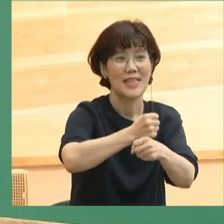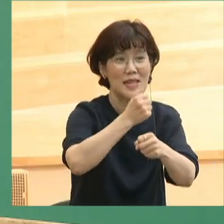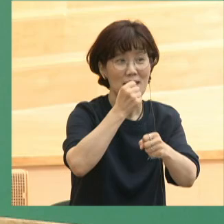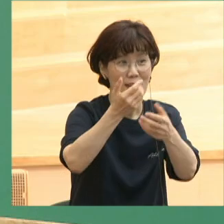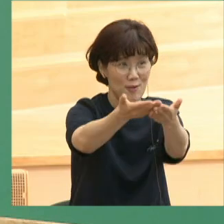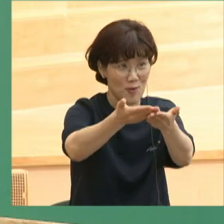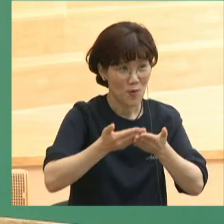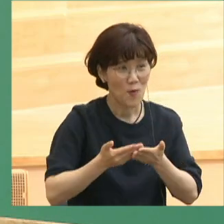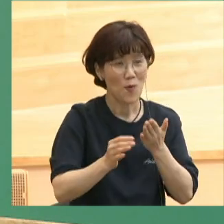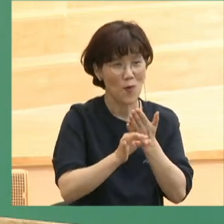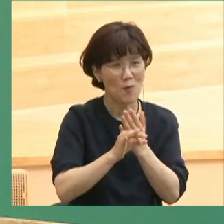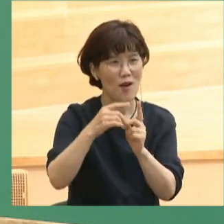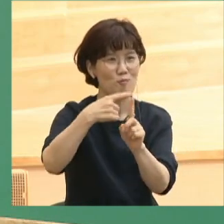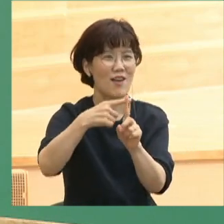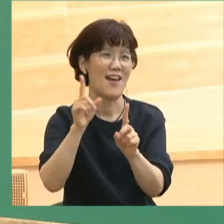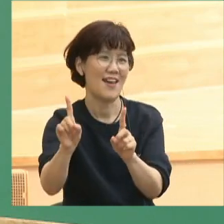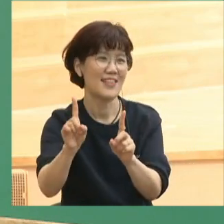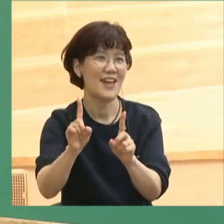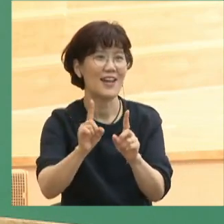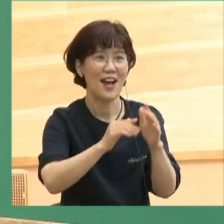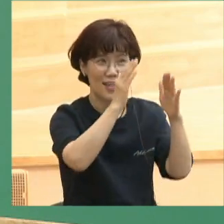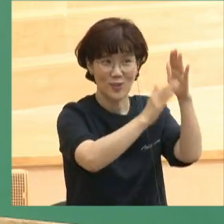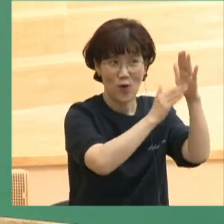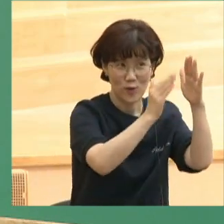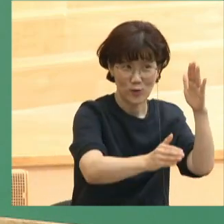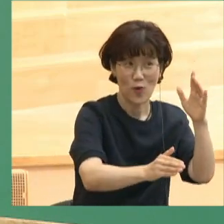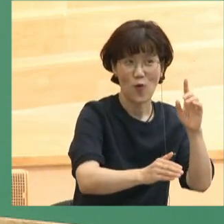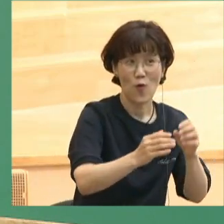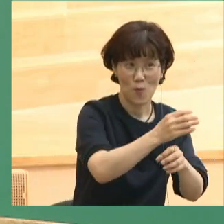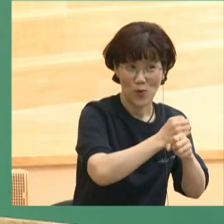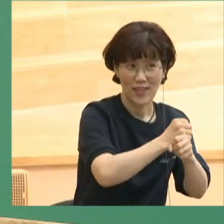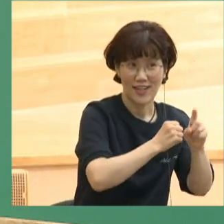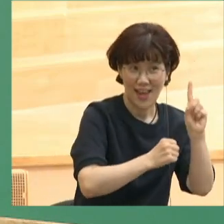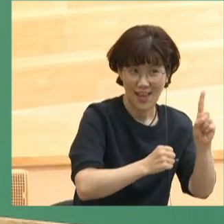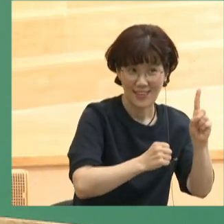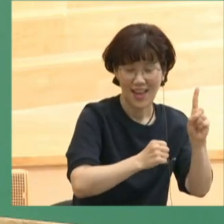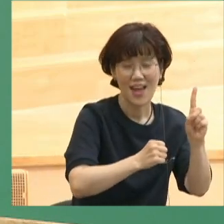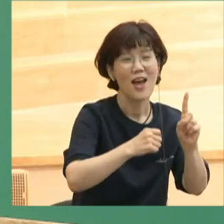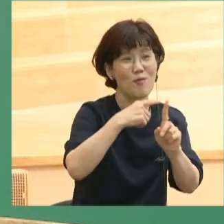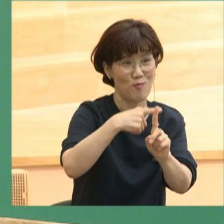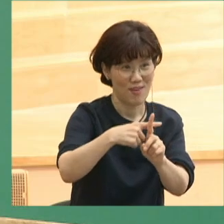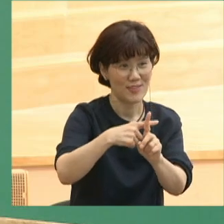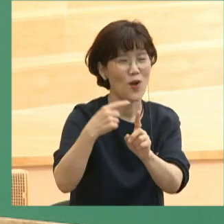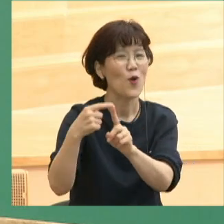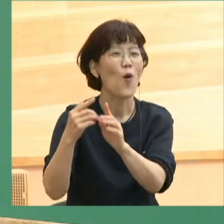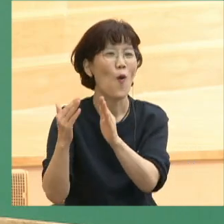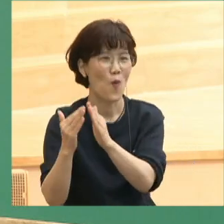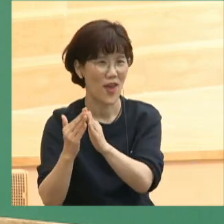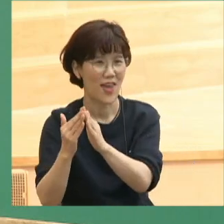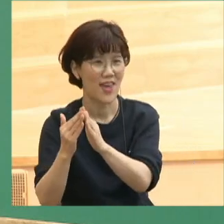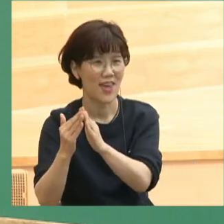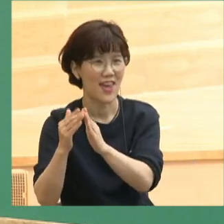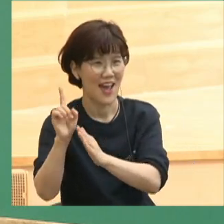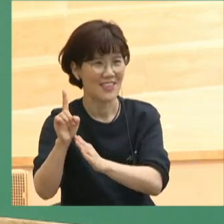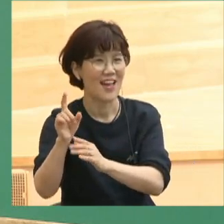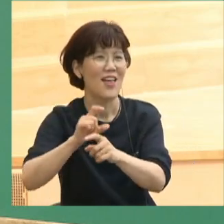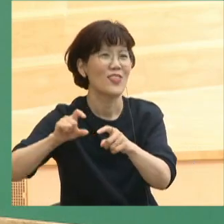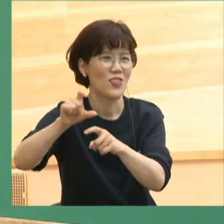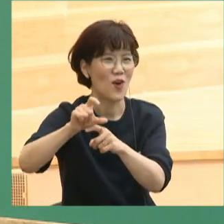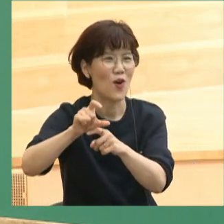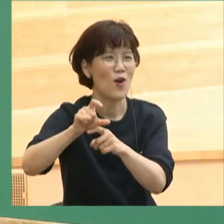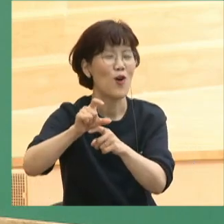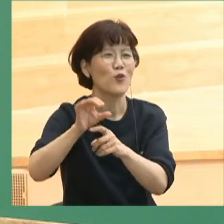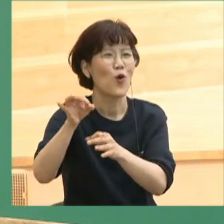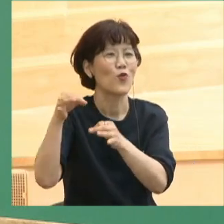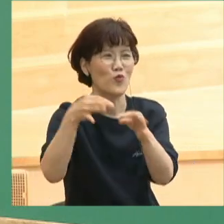원 플러스 원이라고 해서 성도들이 만들어 온 사랑의 보따리 그만큼 수량 그대로 교회가 재정을 투입해가지고 사랑의